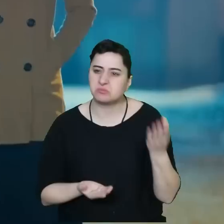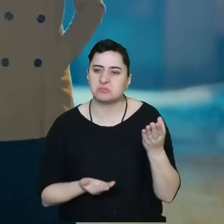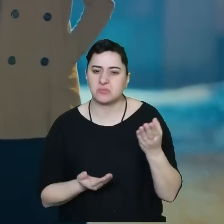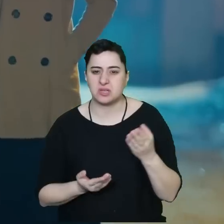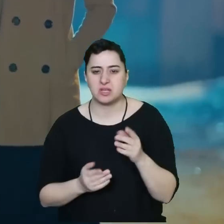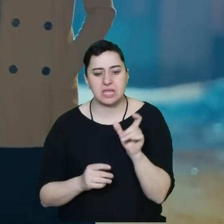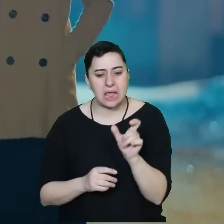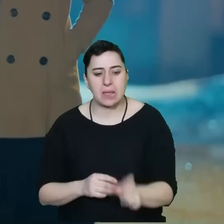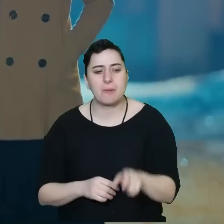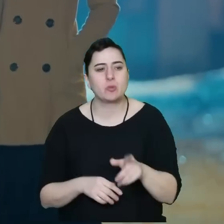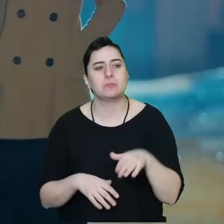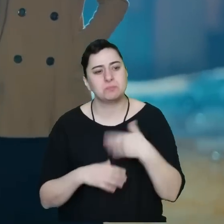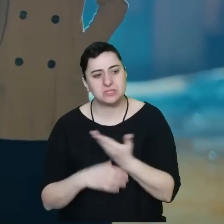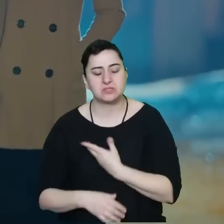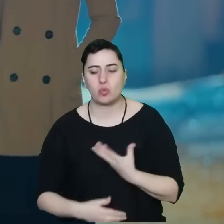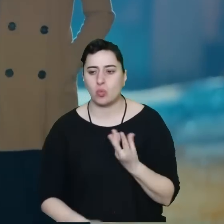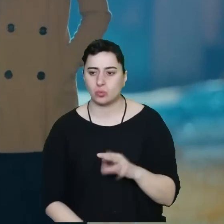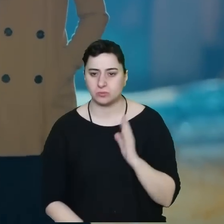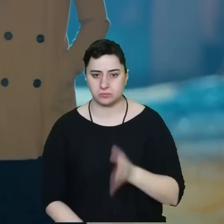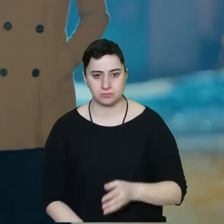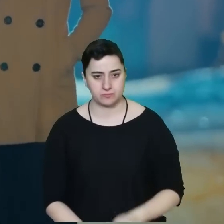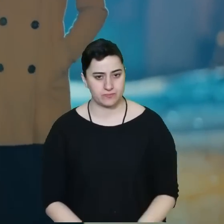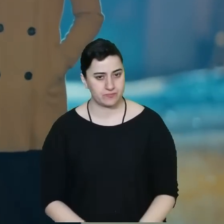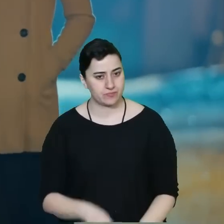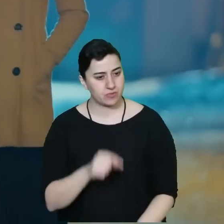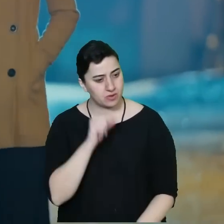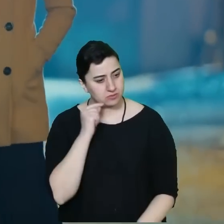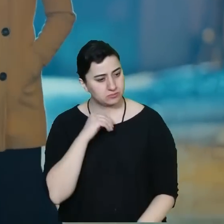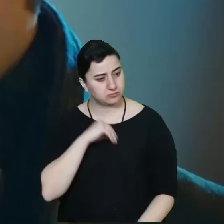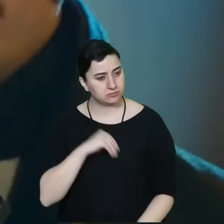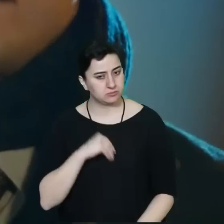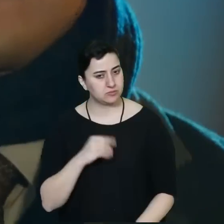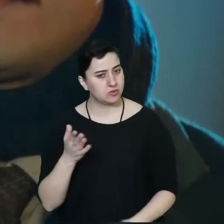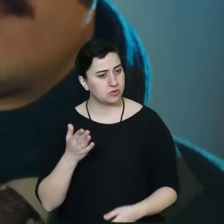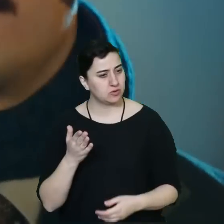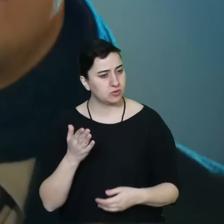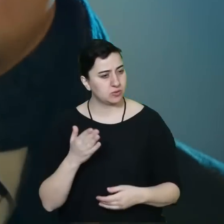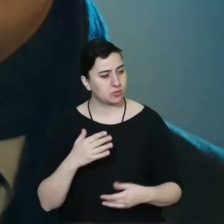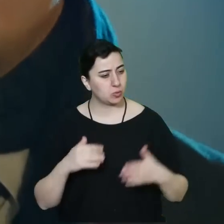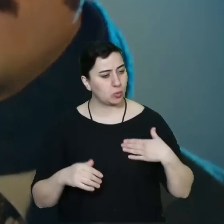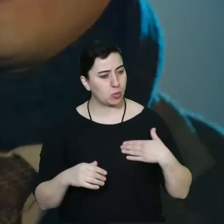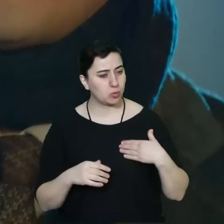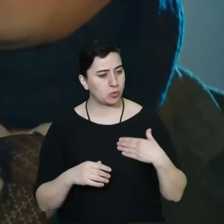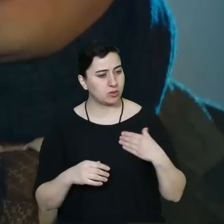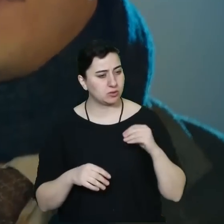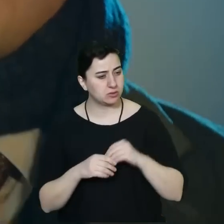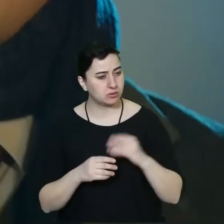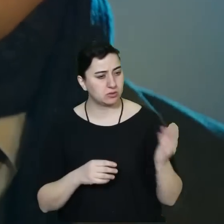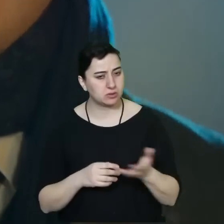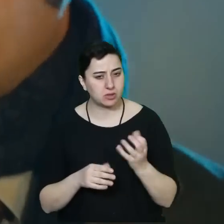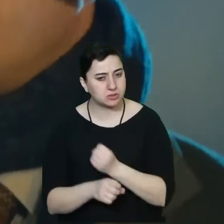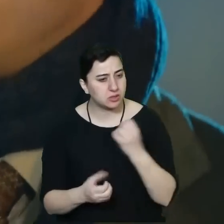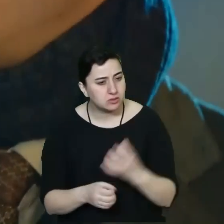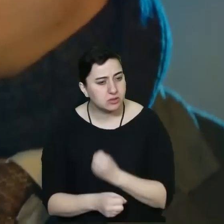kelimeler kadar başka şeyleri de sevebilseydin. Başının her seferinde döndüğü kumarı gönlünü bir tarzla kurularken